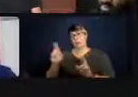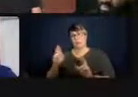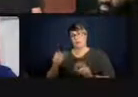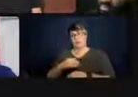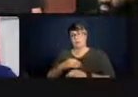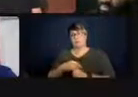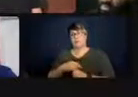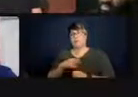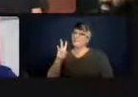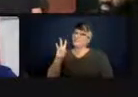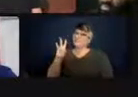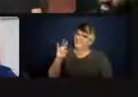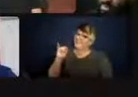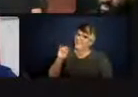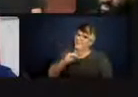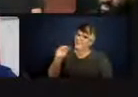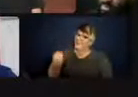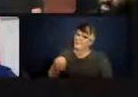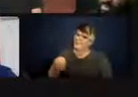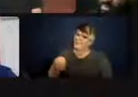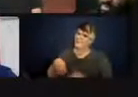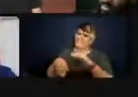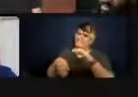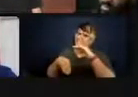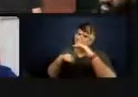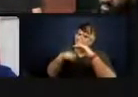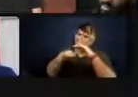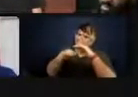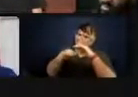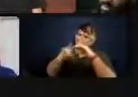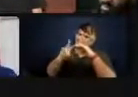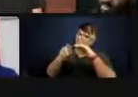Hapa tunaona kuwa tuna